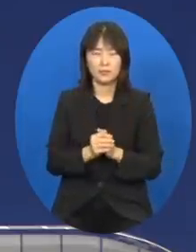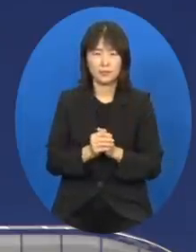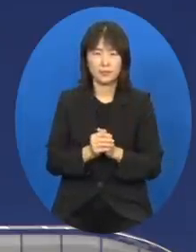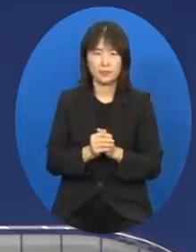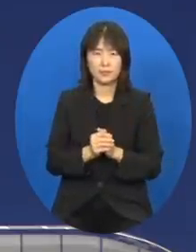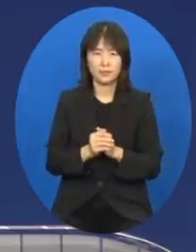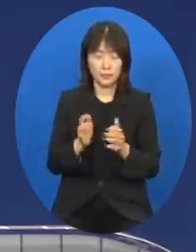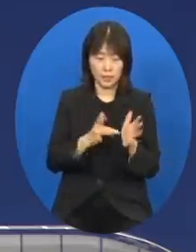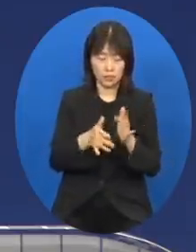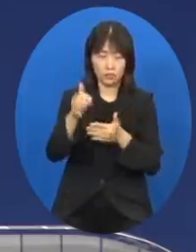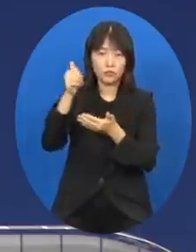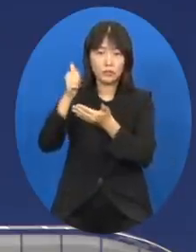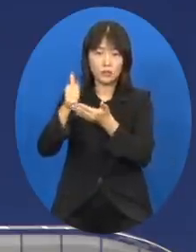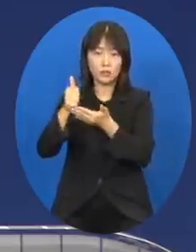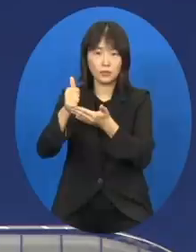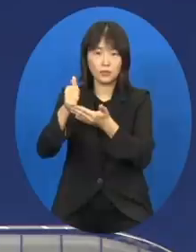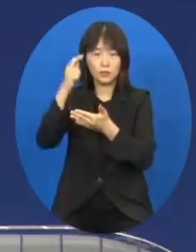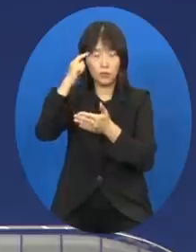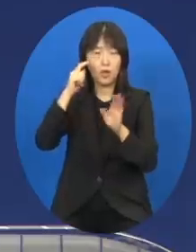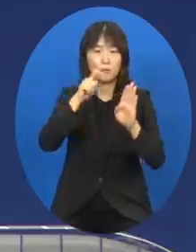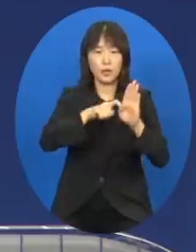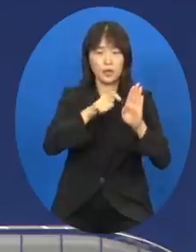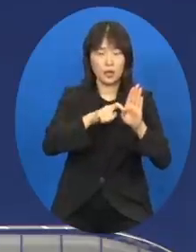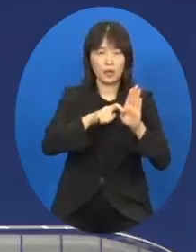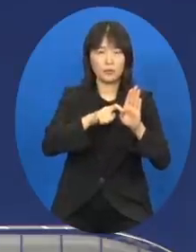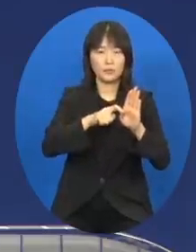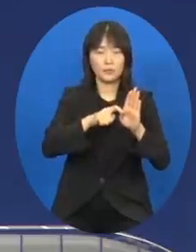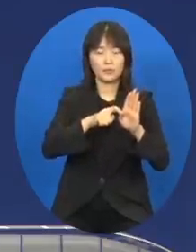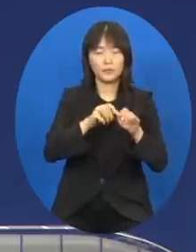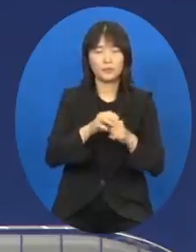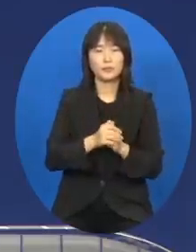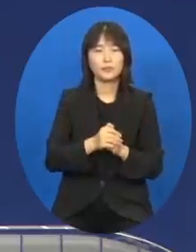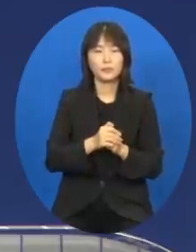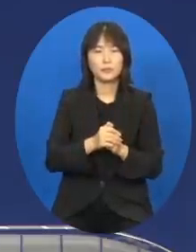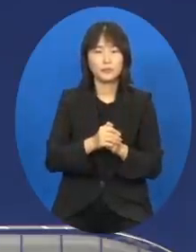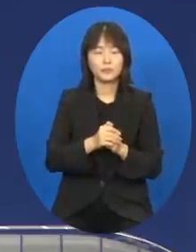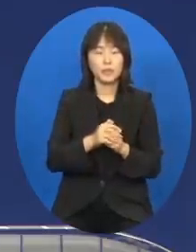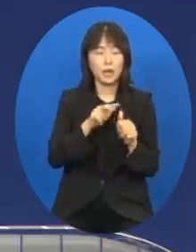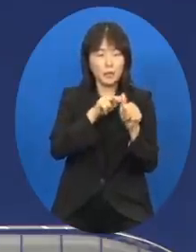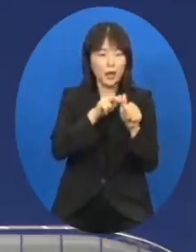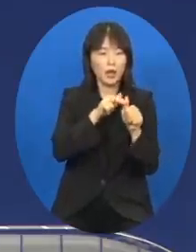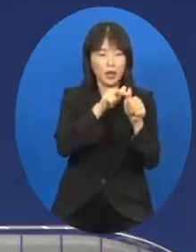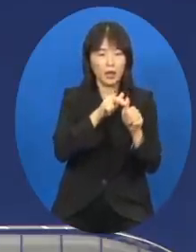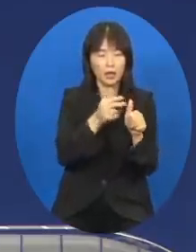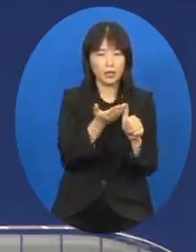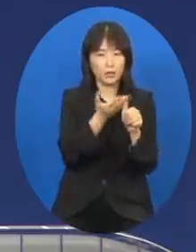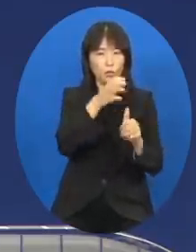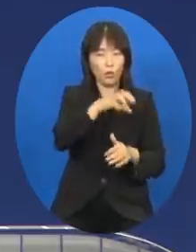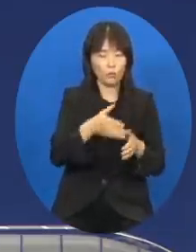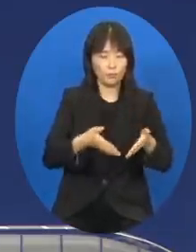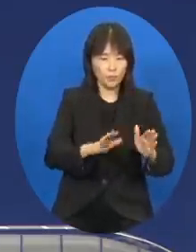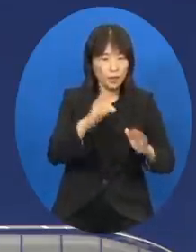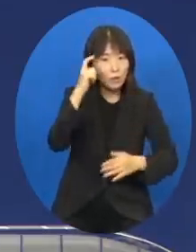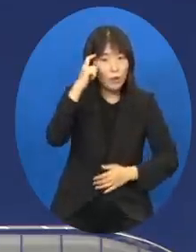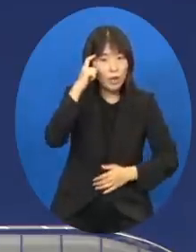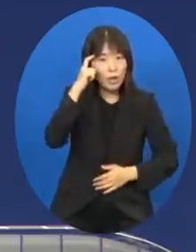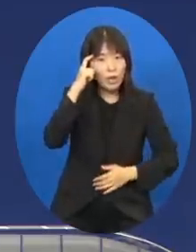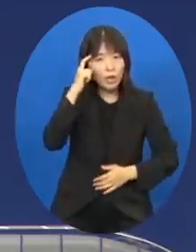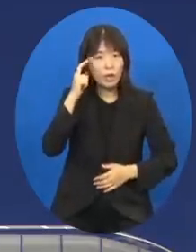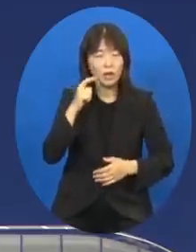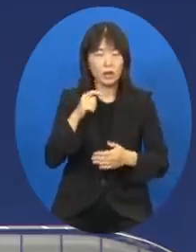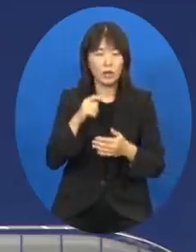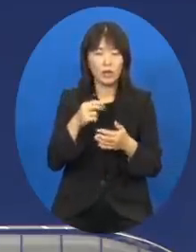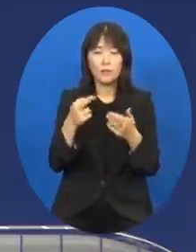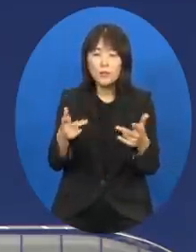예수님께서 왜 베들레헴 마구간에서 태어나셨을까요? 빈방이 없었기 때문이에요.